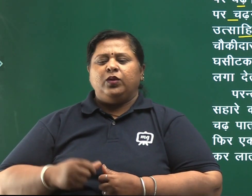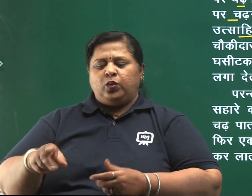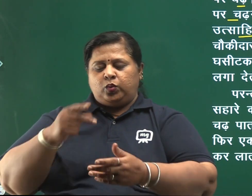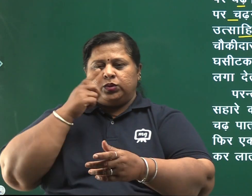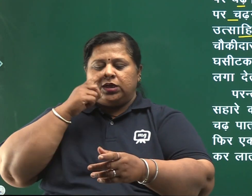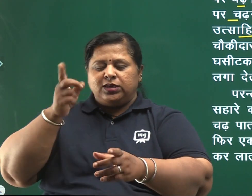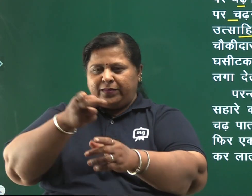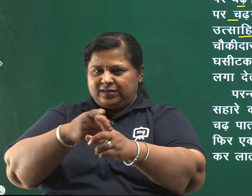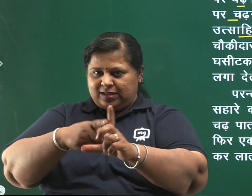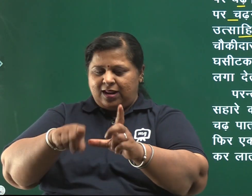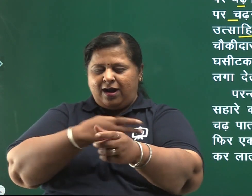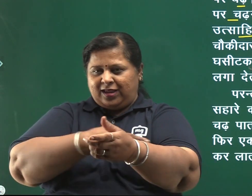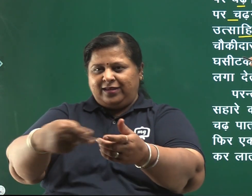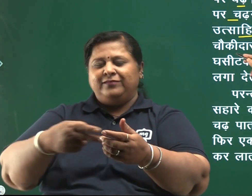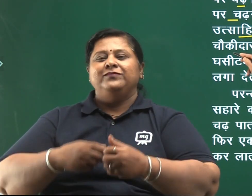तोतोचान